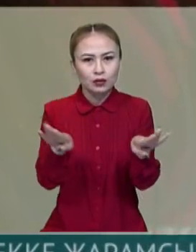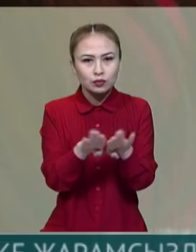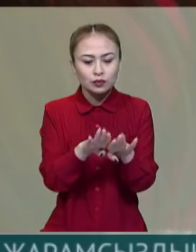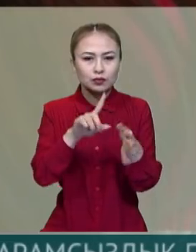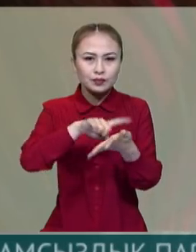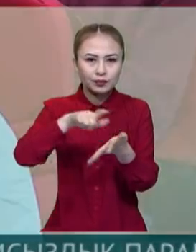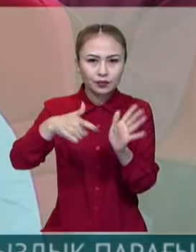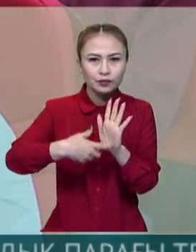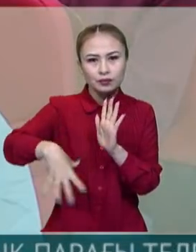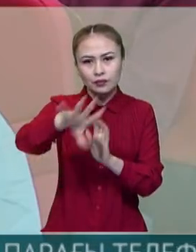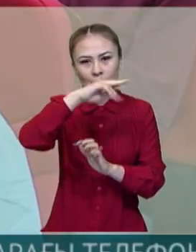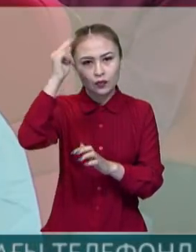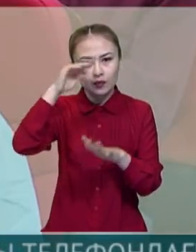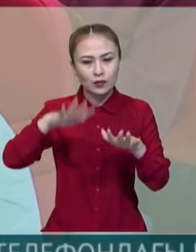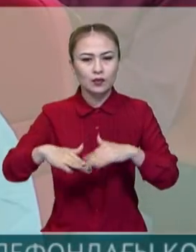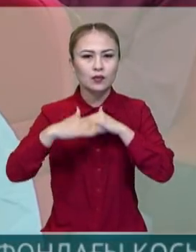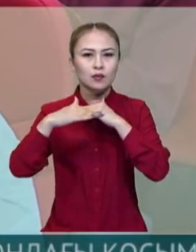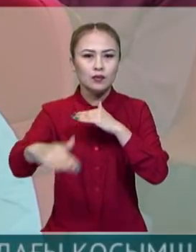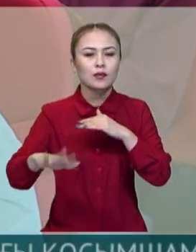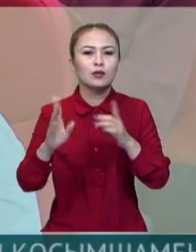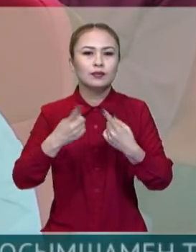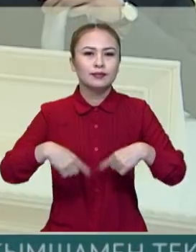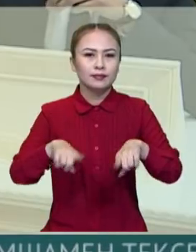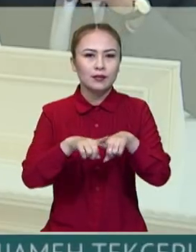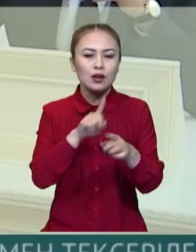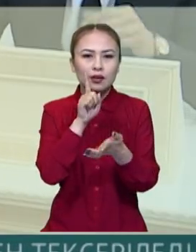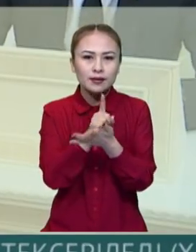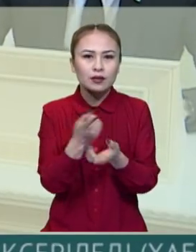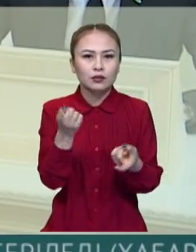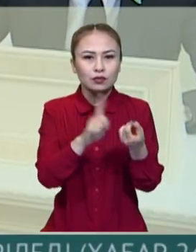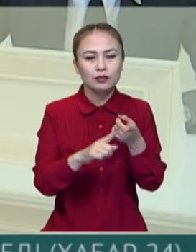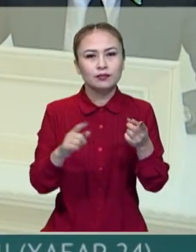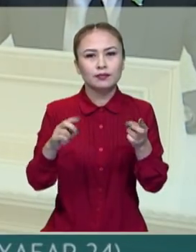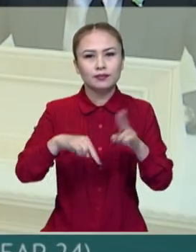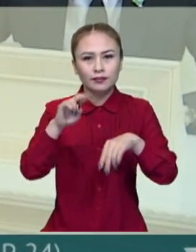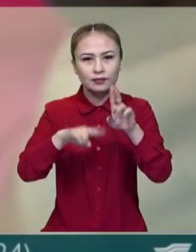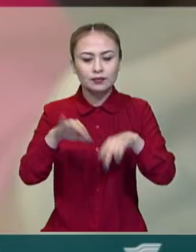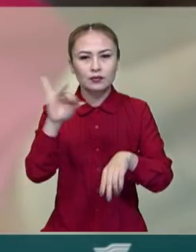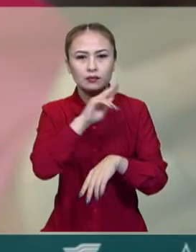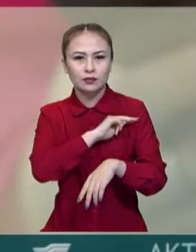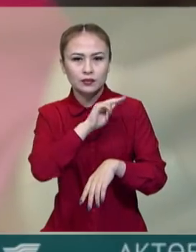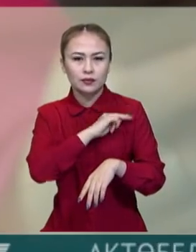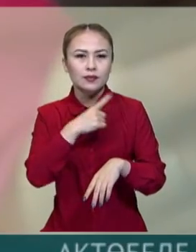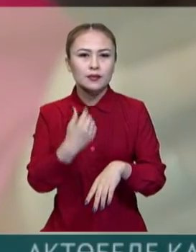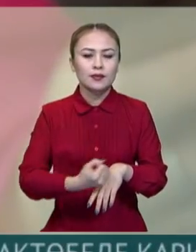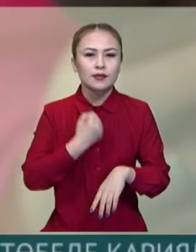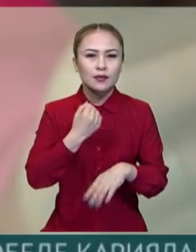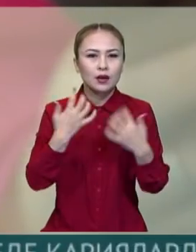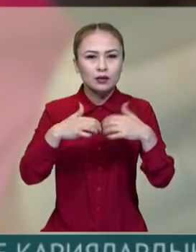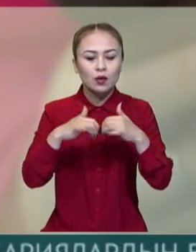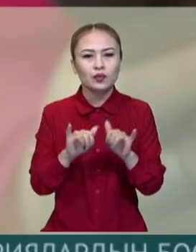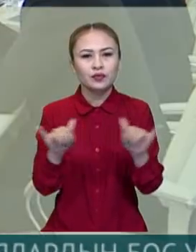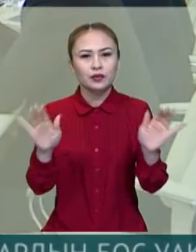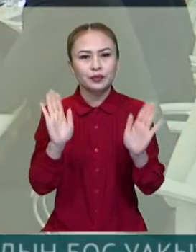Болашақта мұндай бөлімшелер барлық оқу орындарында ұйымдастырылуы тиіс. Сәйкесінше құрылыс пен абаттандыру жұмыстарындағы сарбаздар саны